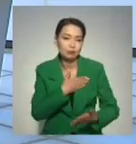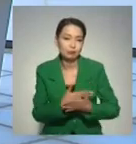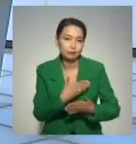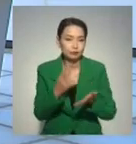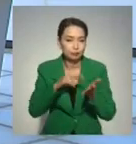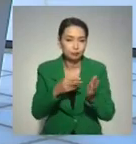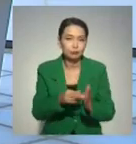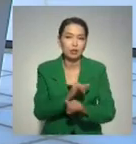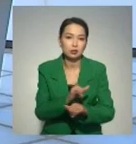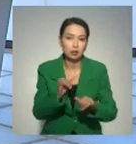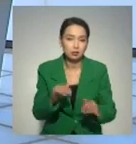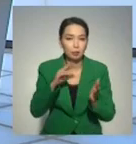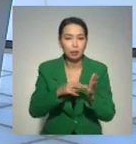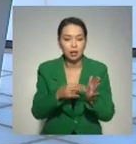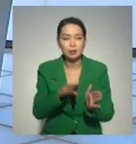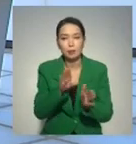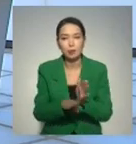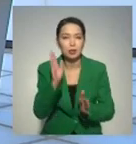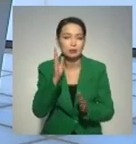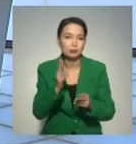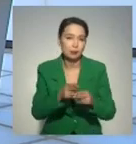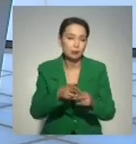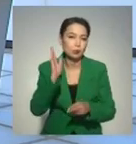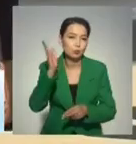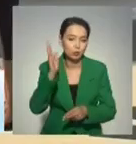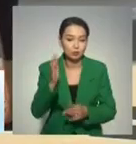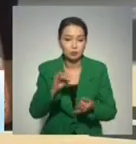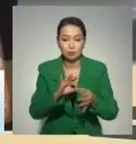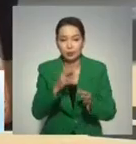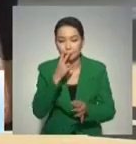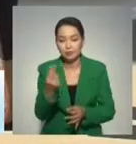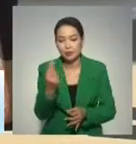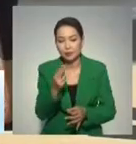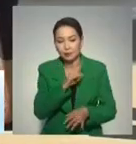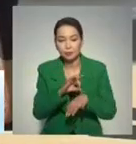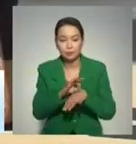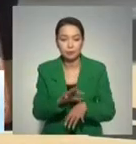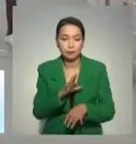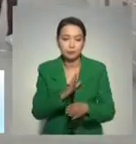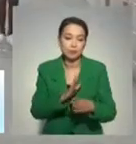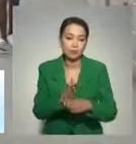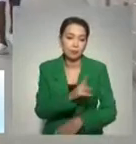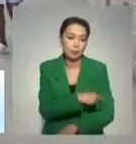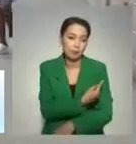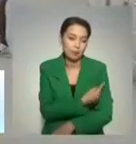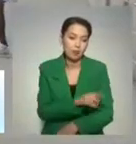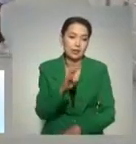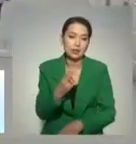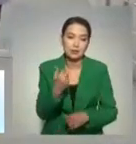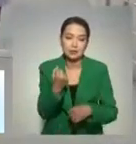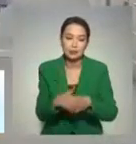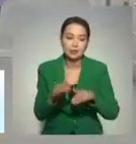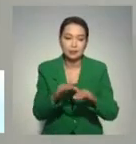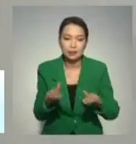жизнь проект «Кхидиргысыз Килищек». Подробности у Даны Ермак. В Астане мониторинговая группа посетила поликлинику и Национальный центр